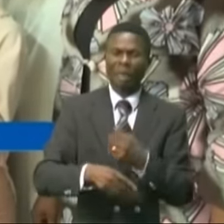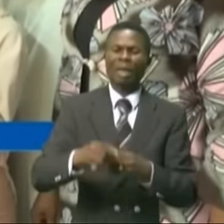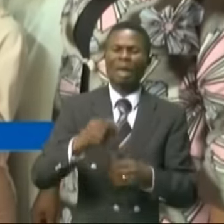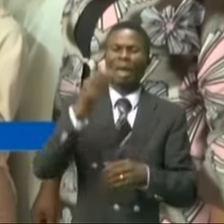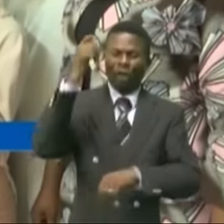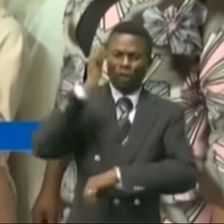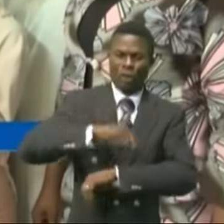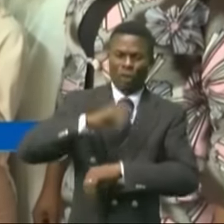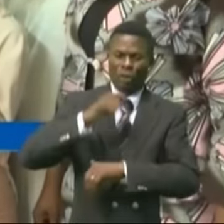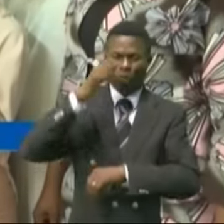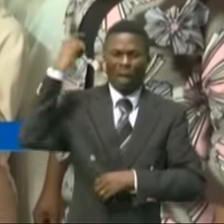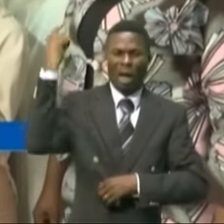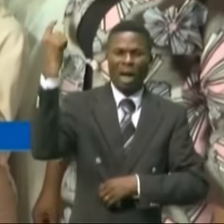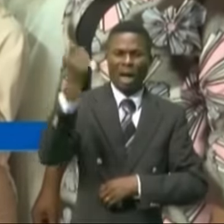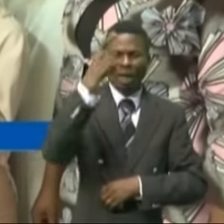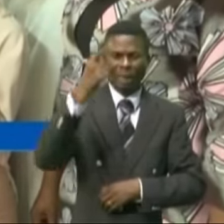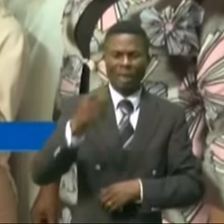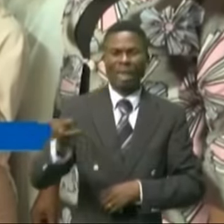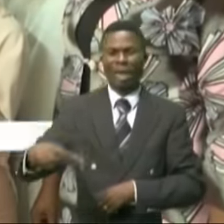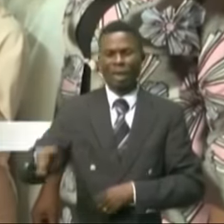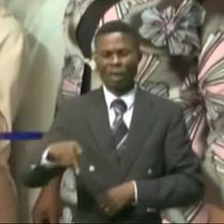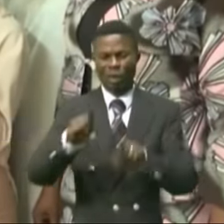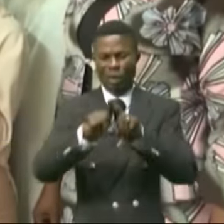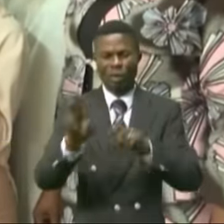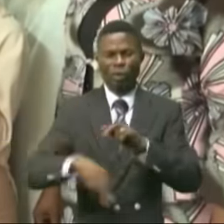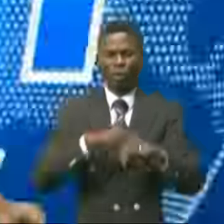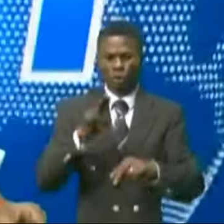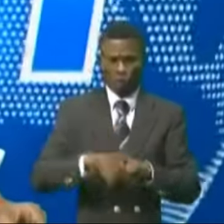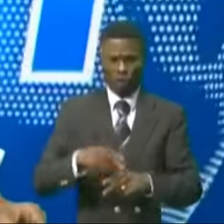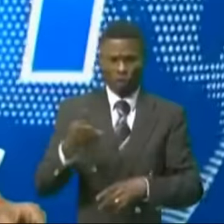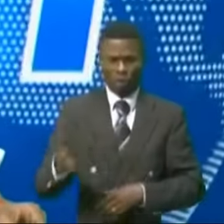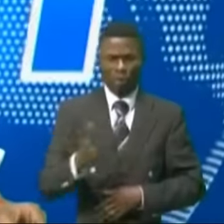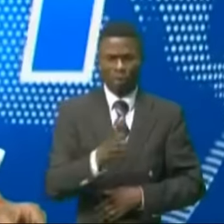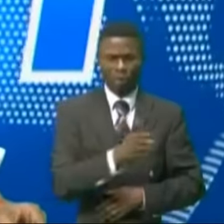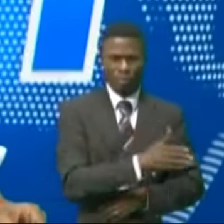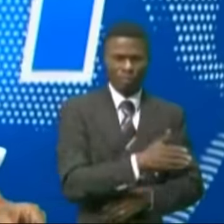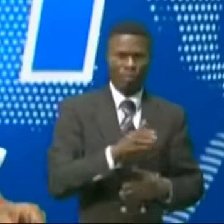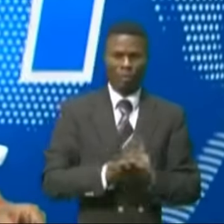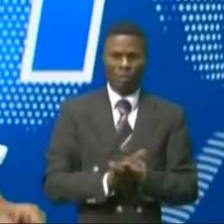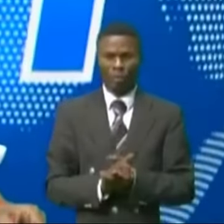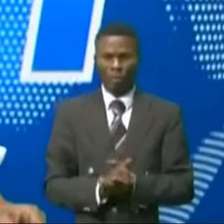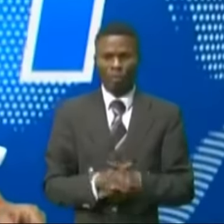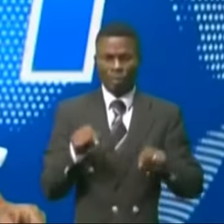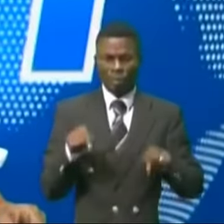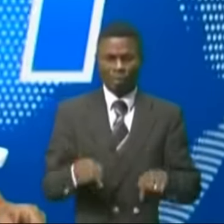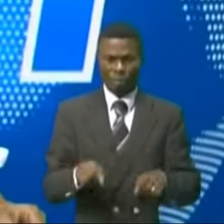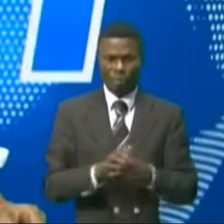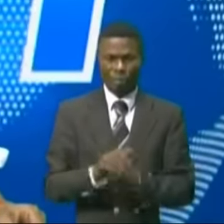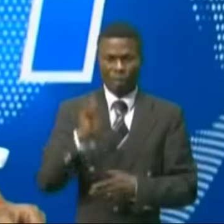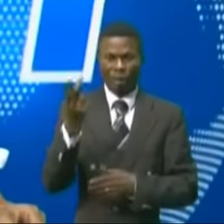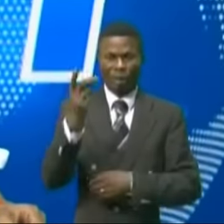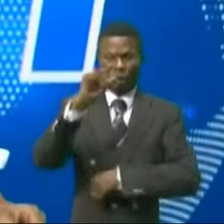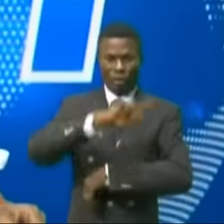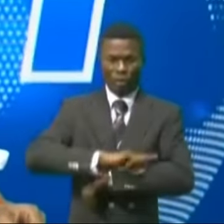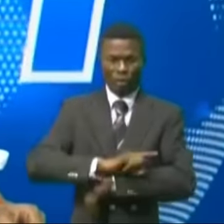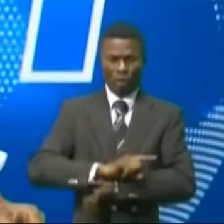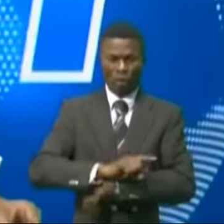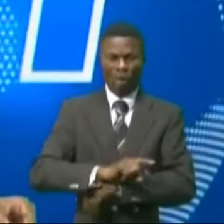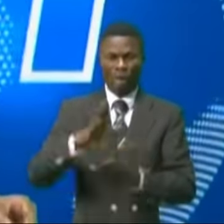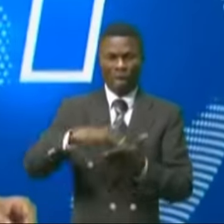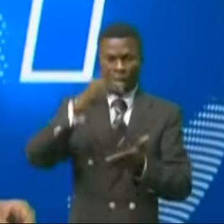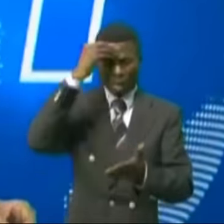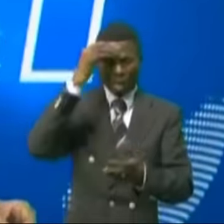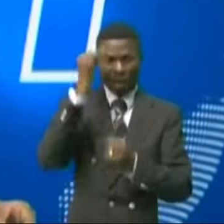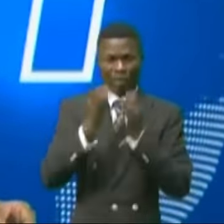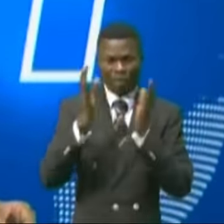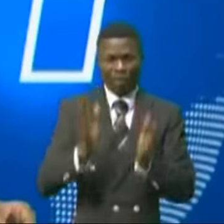internationaux, régionaux et nationaux. Autre chose, deuxième journée pour les élèves finalistes de